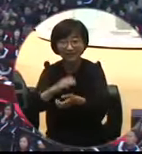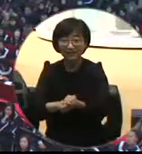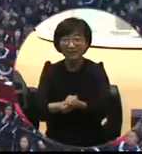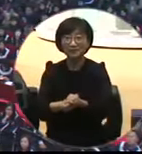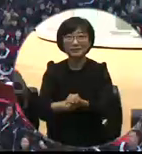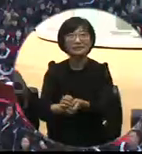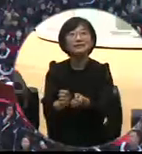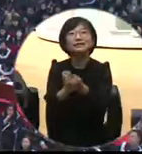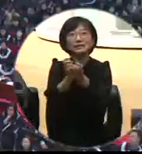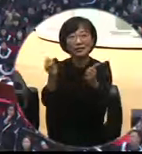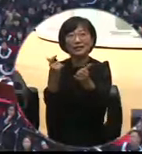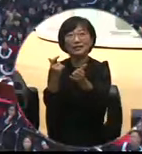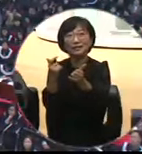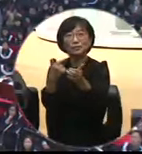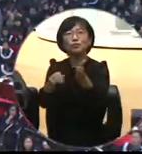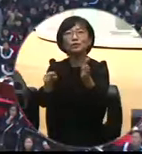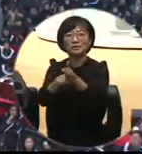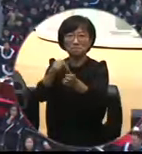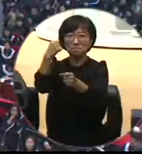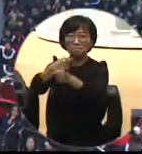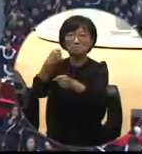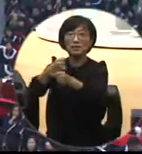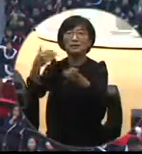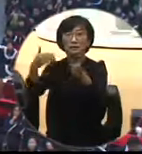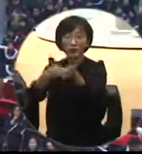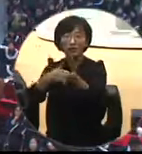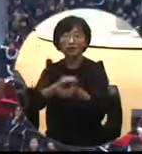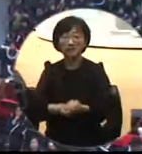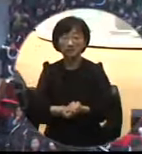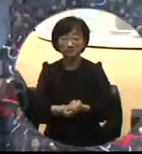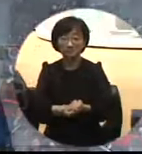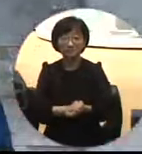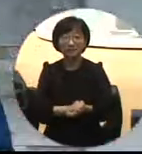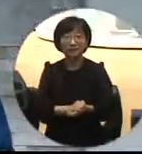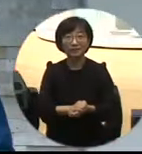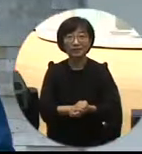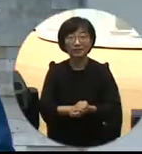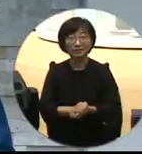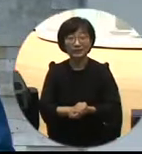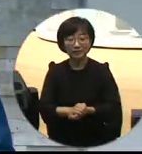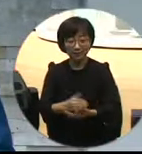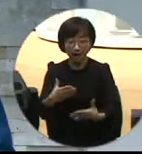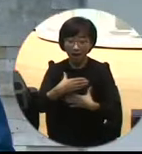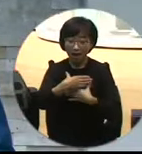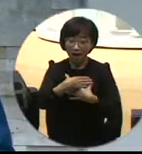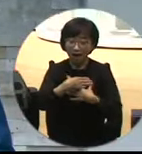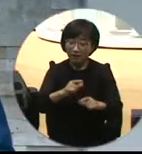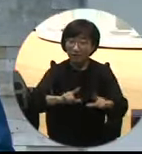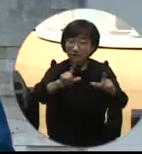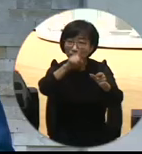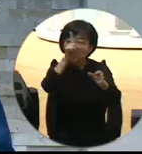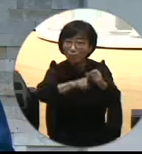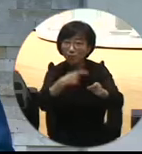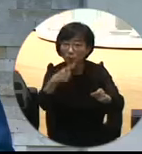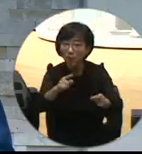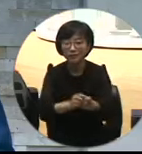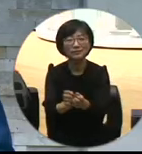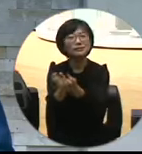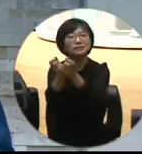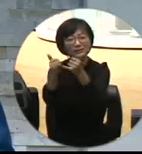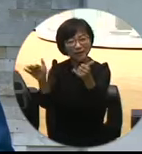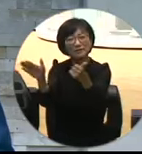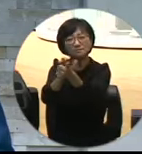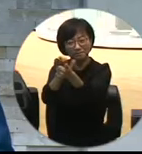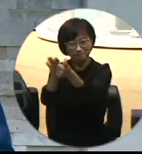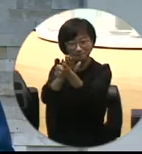것이 아니니. 자, 하나님의 말씀의 본질 핵심을 밝히고 있어요. 안식일은 사람이 있는 것이다. 안식